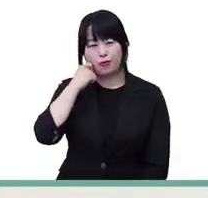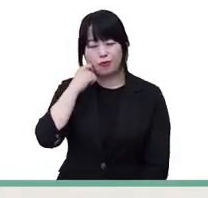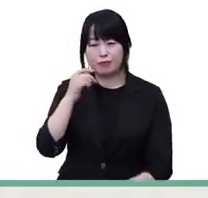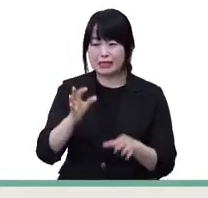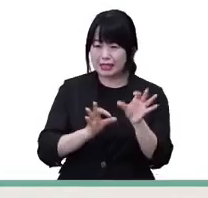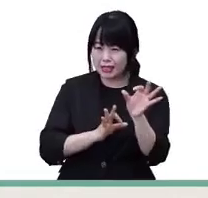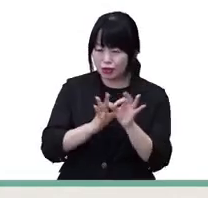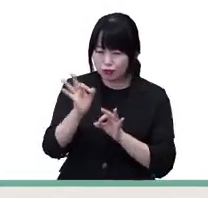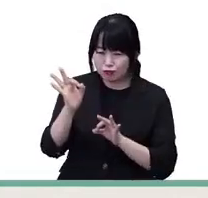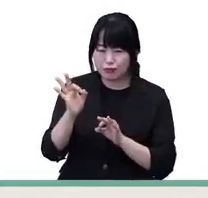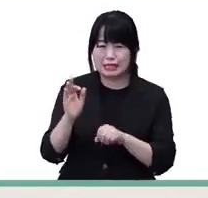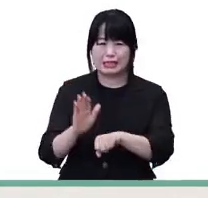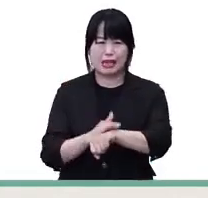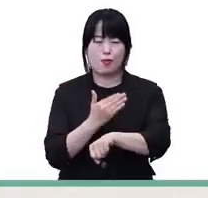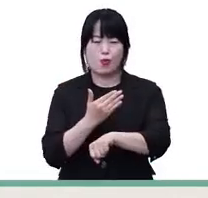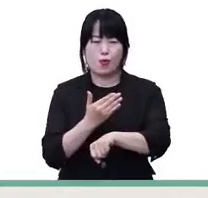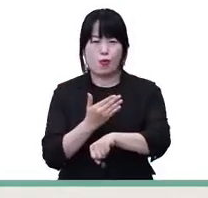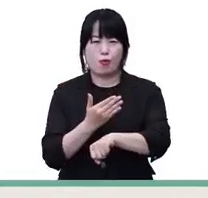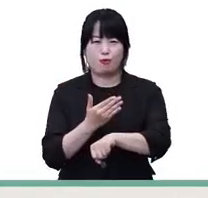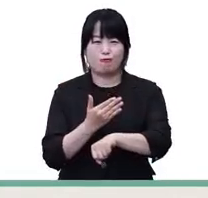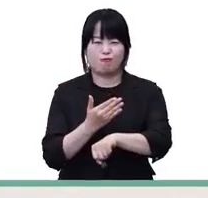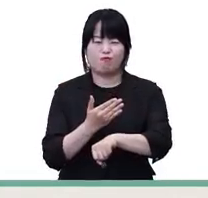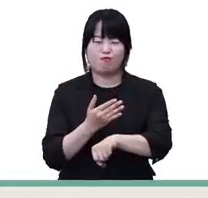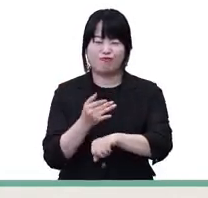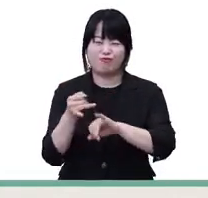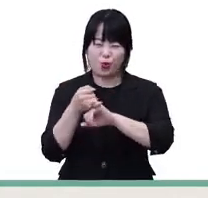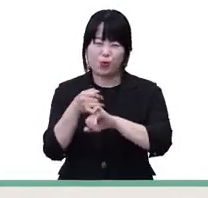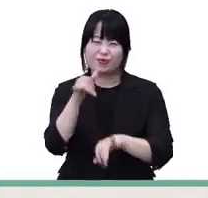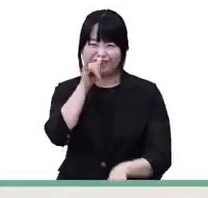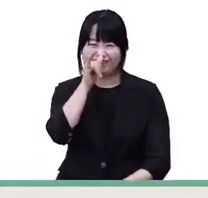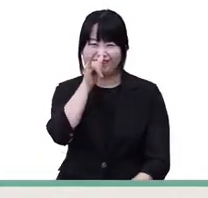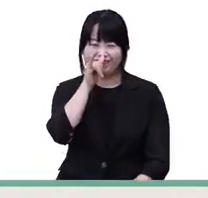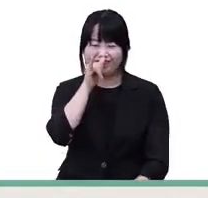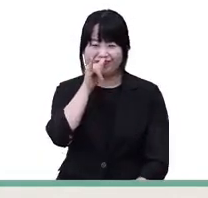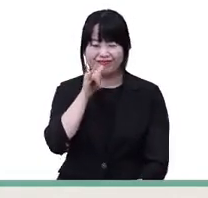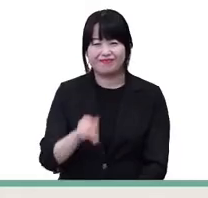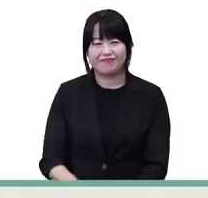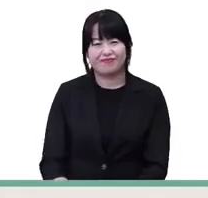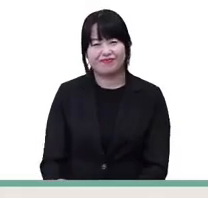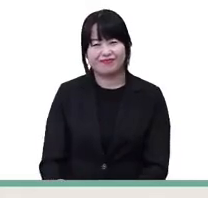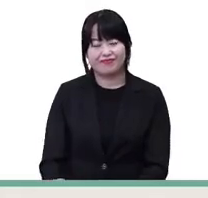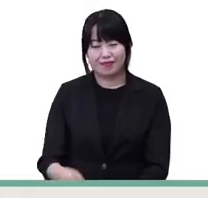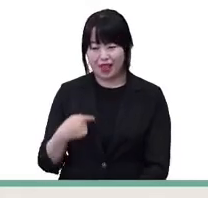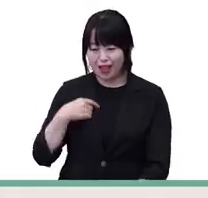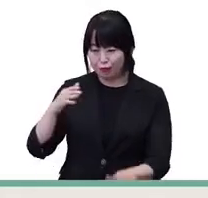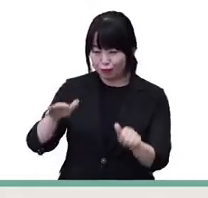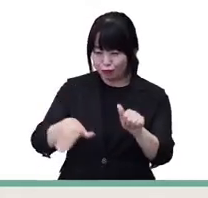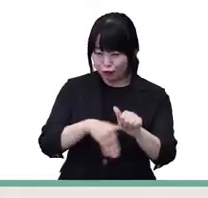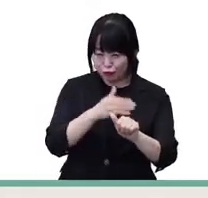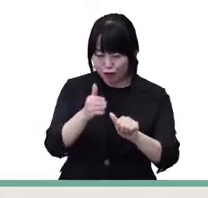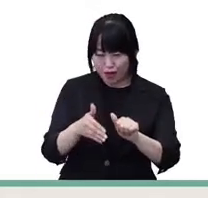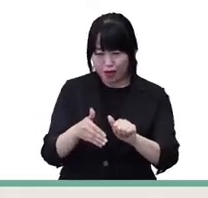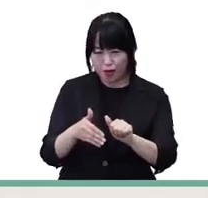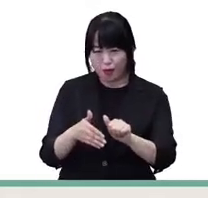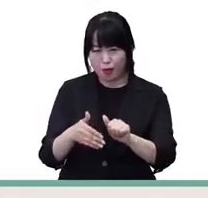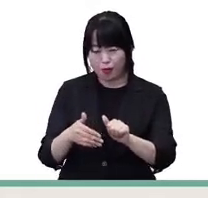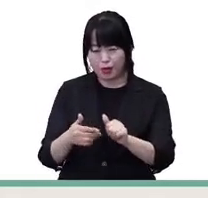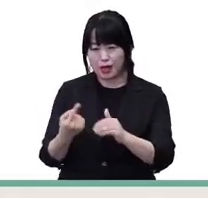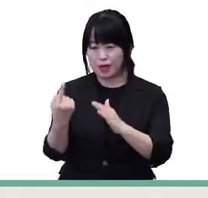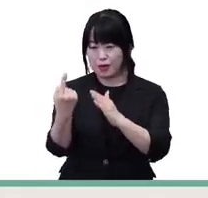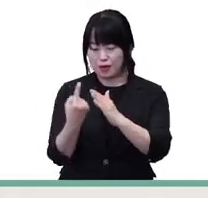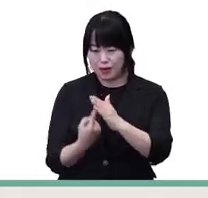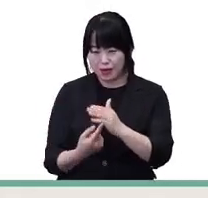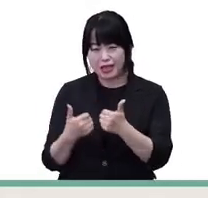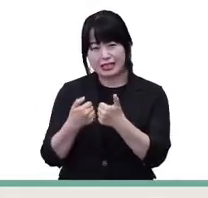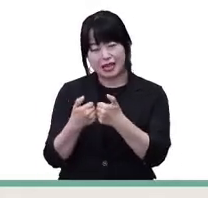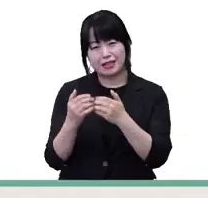실수와 잘못을 꼭 저지르거든요. 지금까지 제 주위 또는 제 진료실에 왔던 아이들